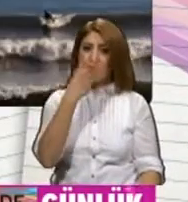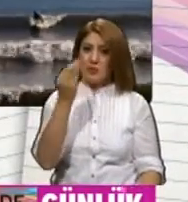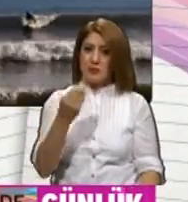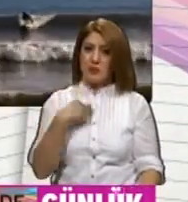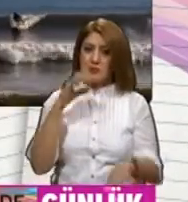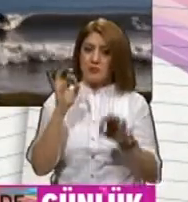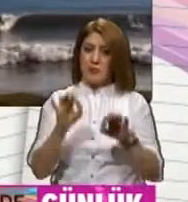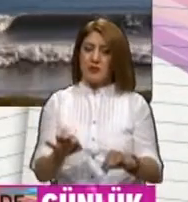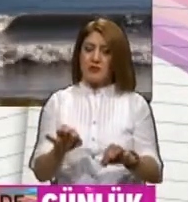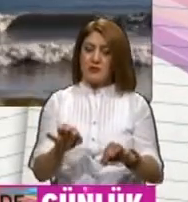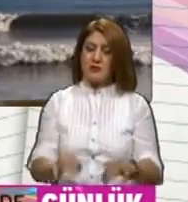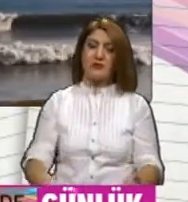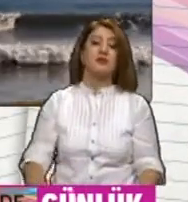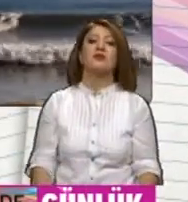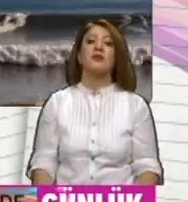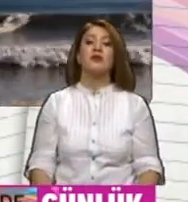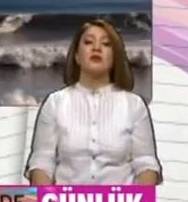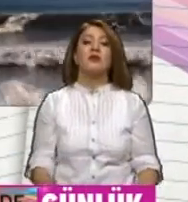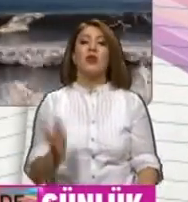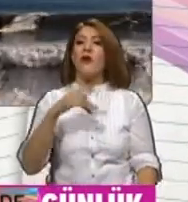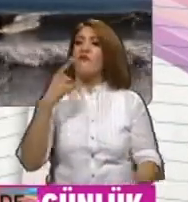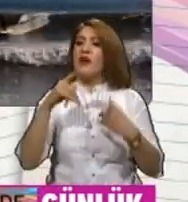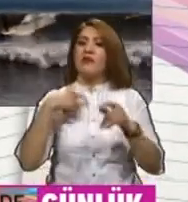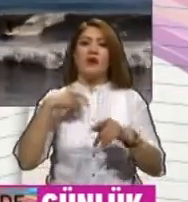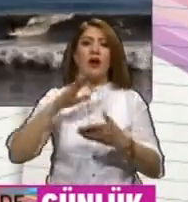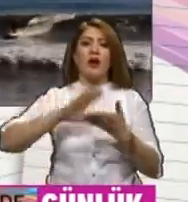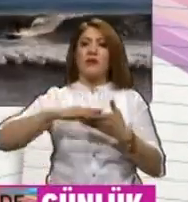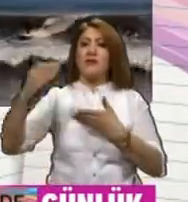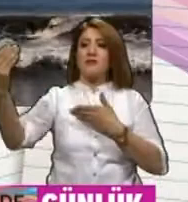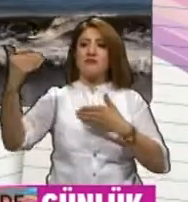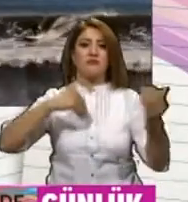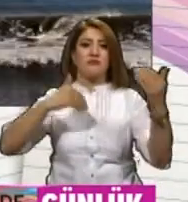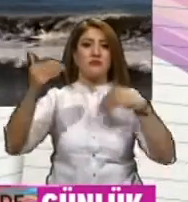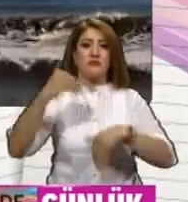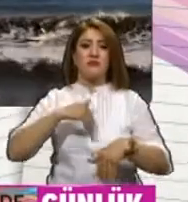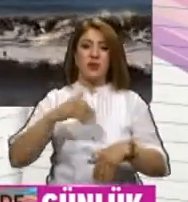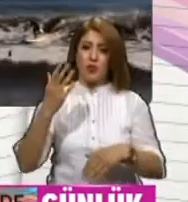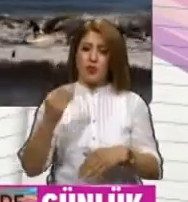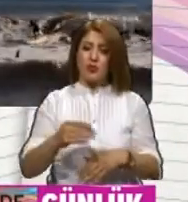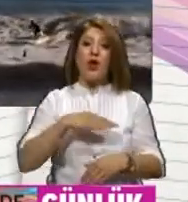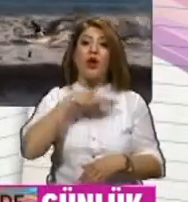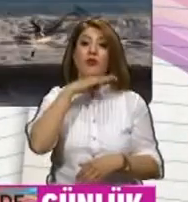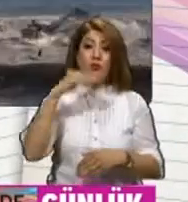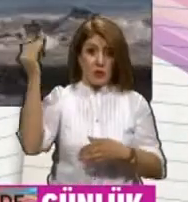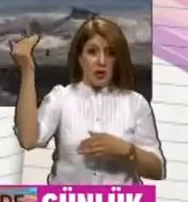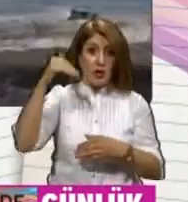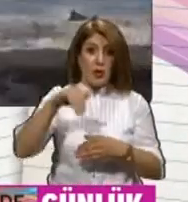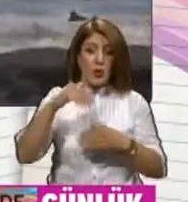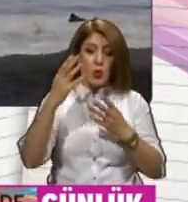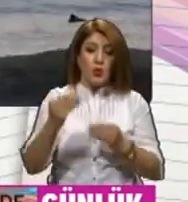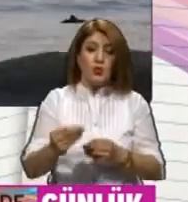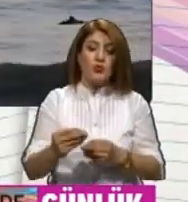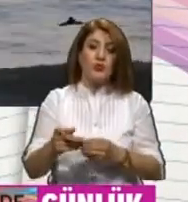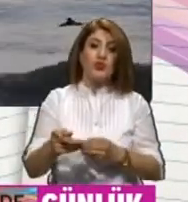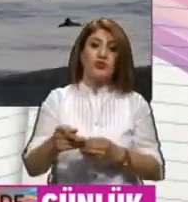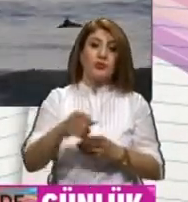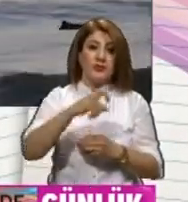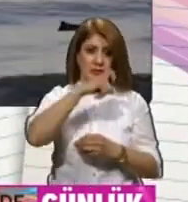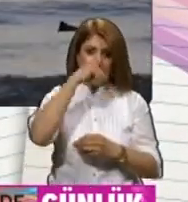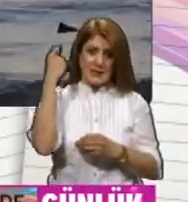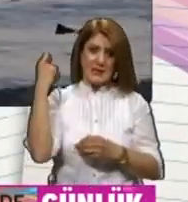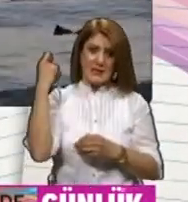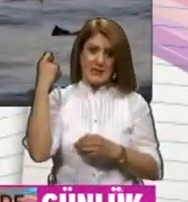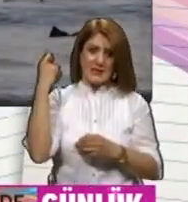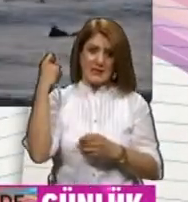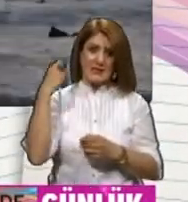yoğun bir şekilde başladı. Daha sonra farklı arkadaşlar da katılmaya başladı. Yurt dışından da gelenler oldu. Tabii şöyle oluyordu. Mesela yazın, biz tabii